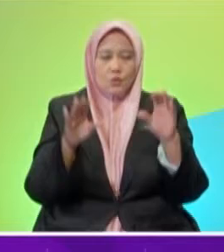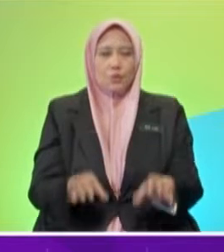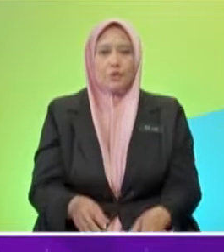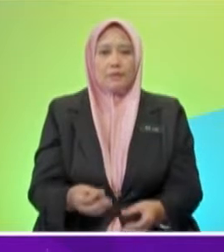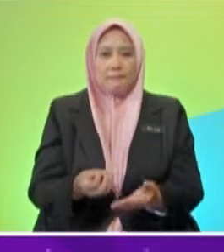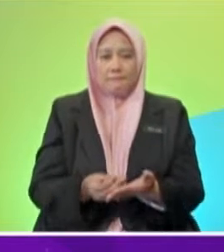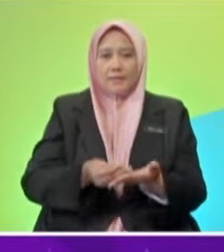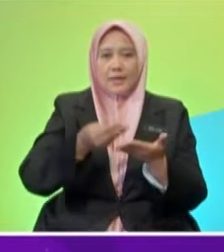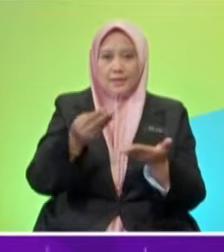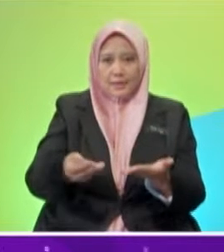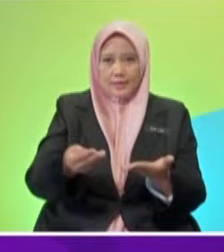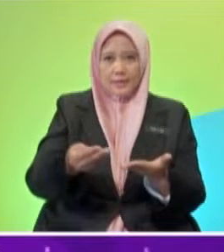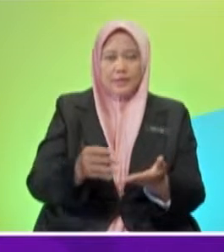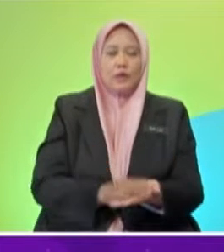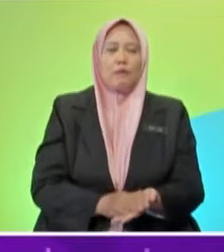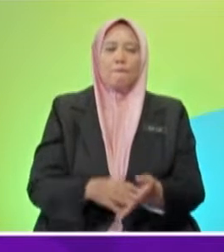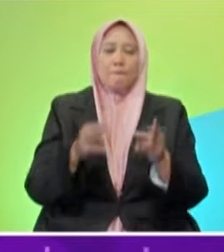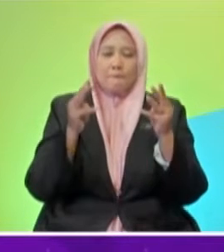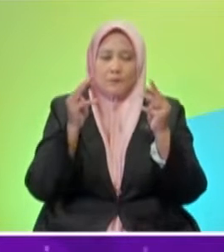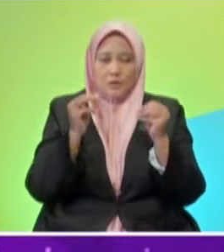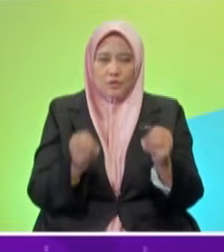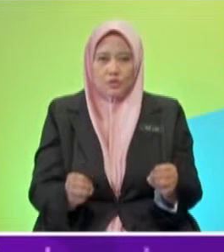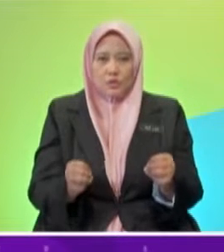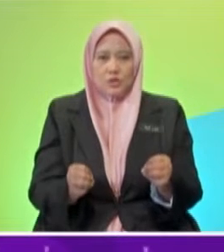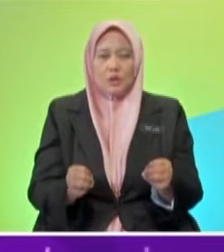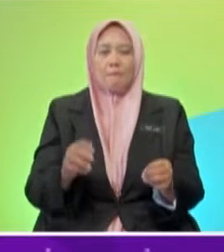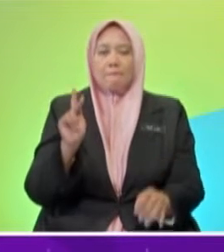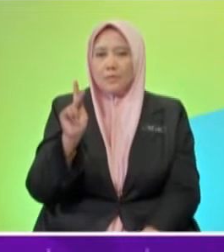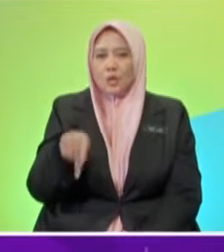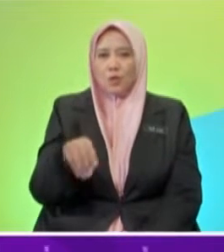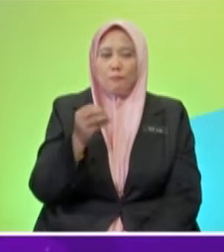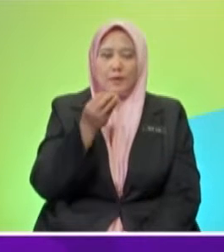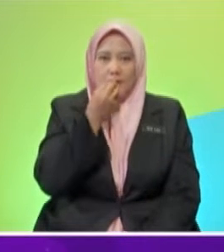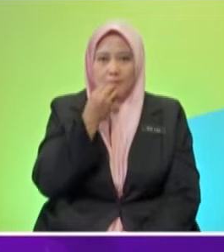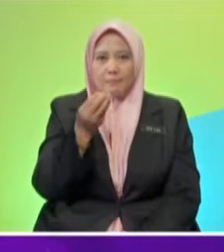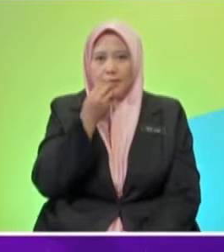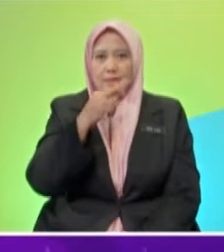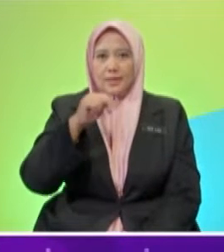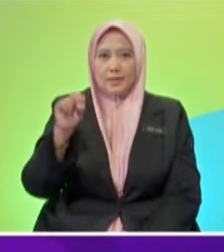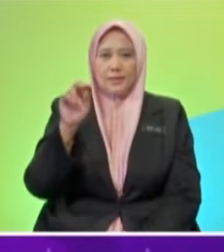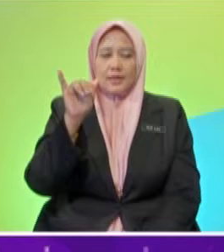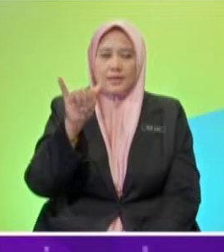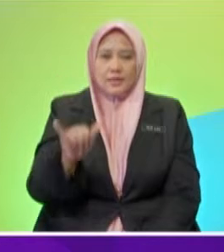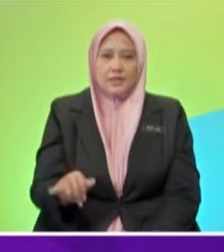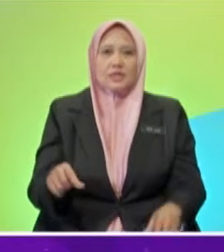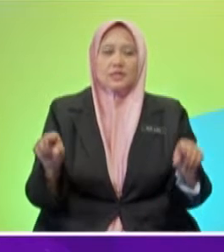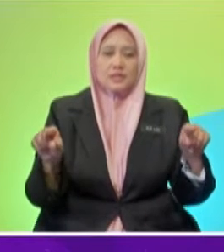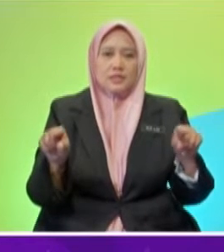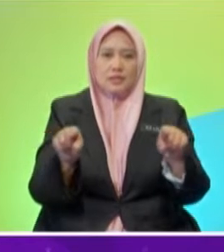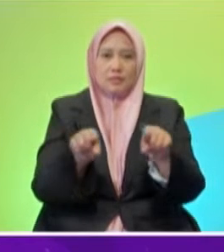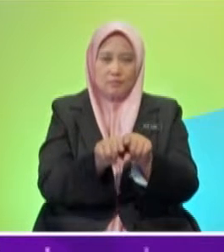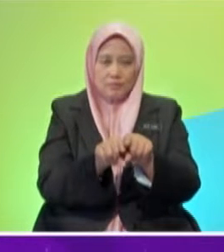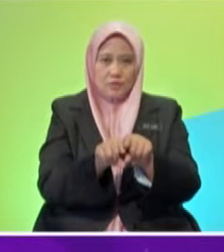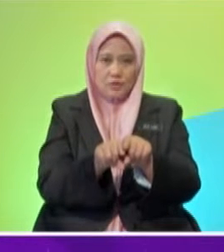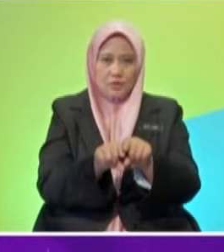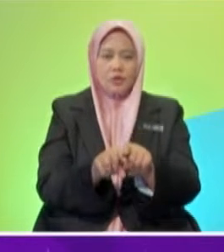utamanya ialah manusia perlu makan makan yang seimbang untuk hidup sehat yang ditulis merah itu merupakan ide